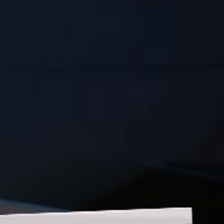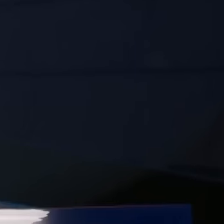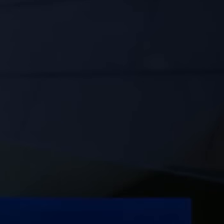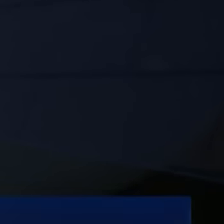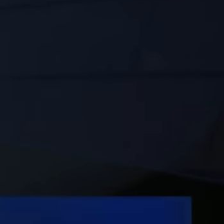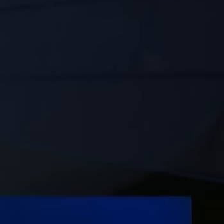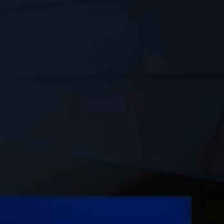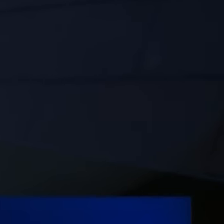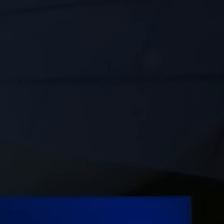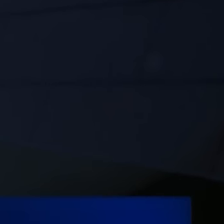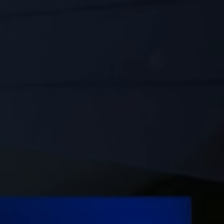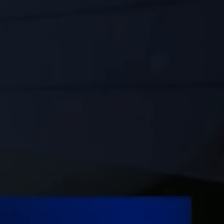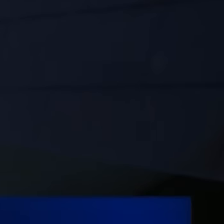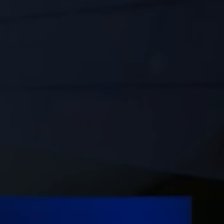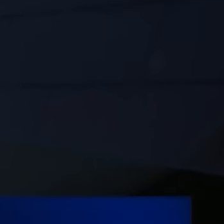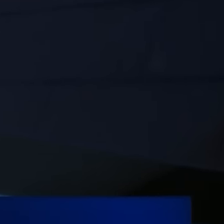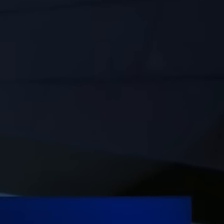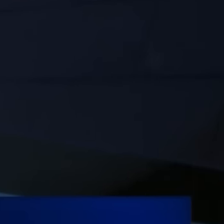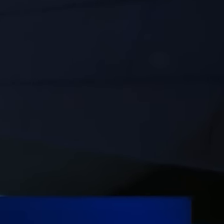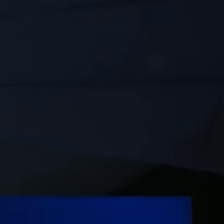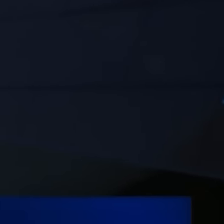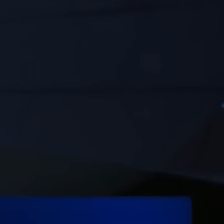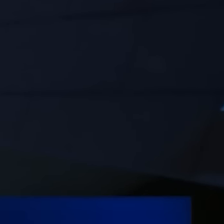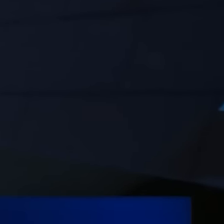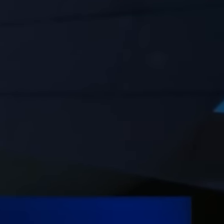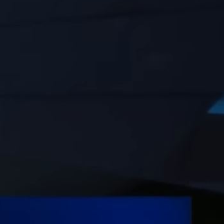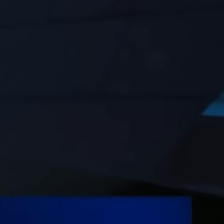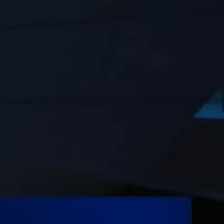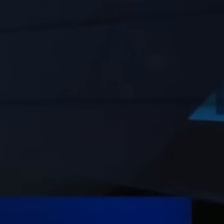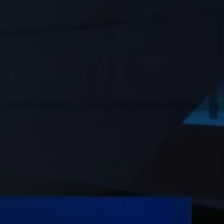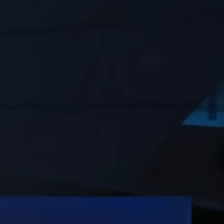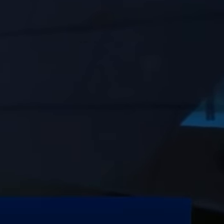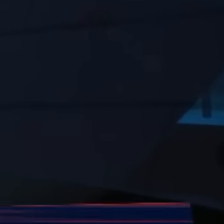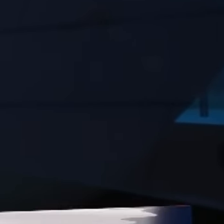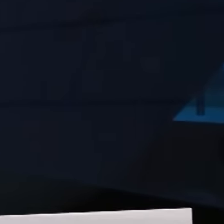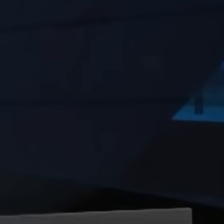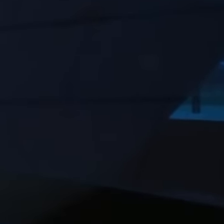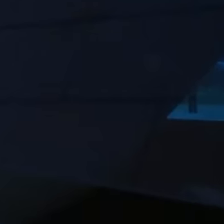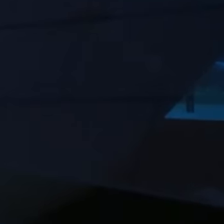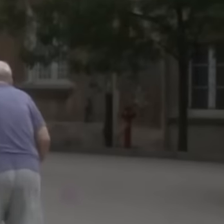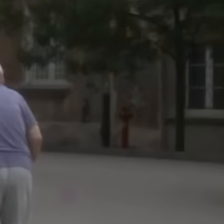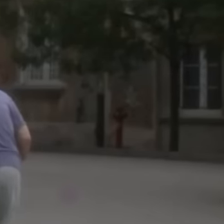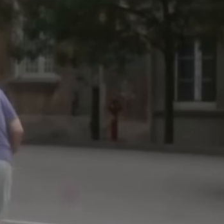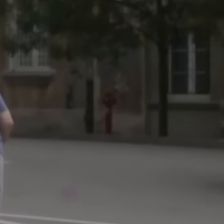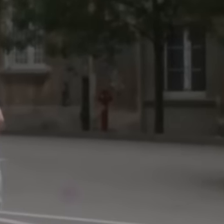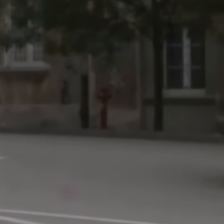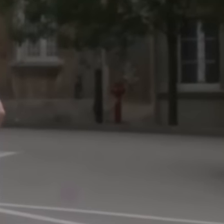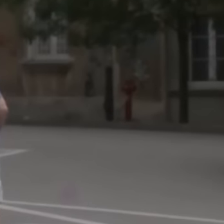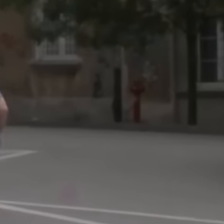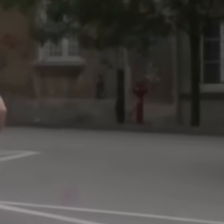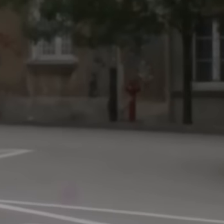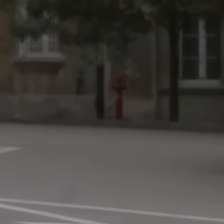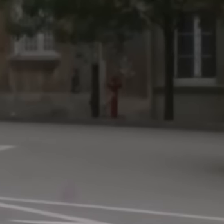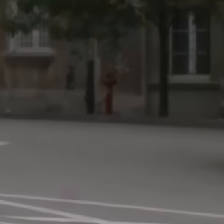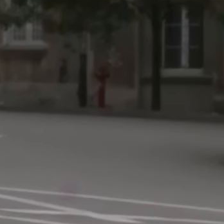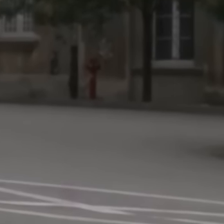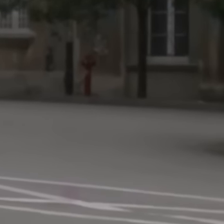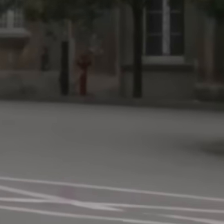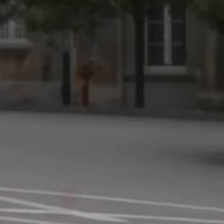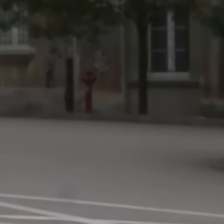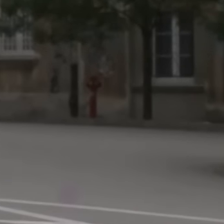Dzisiaj pytamy Polaków, dlaczego premier Tusk ukrył przed społeczeństwem aresztowanie polskich żołnierzy. To, co on zrobił i to, co